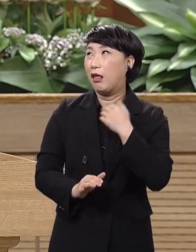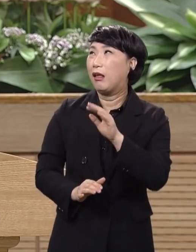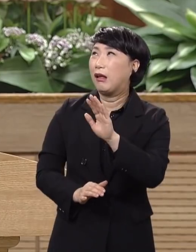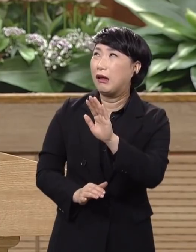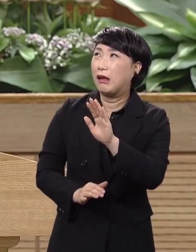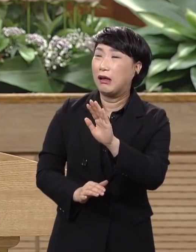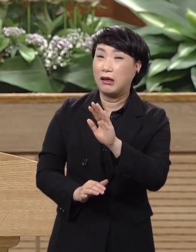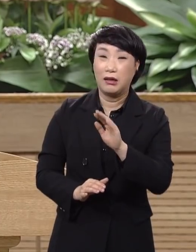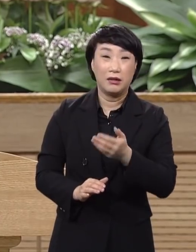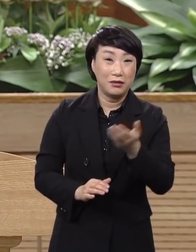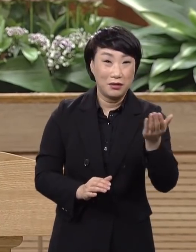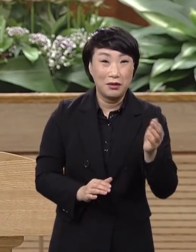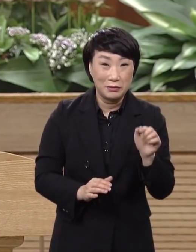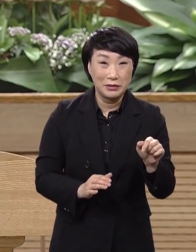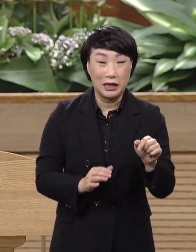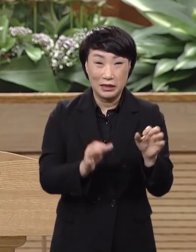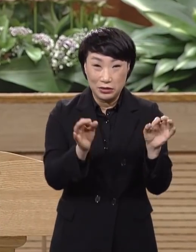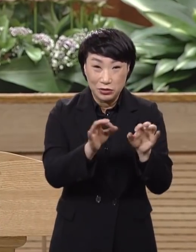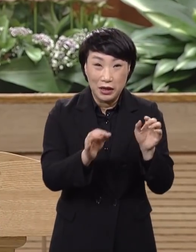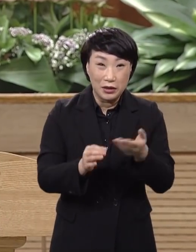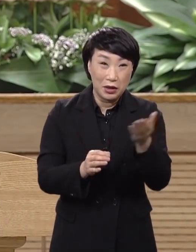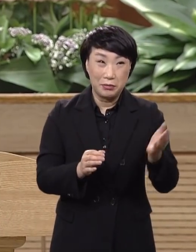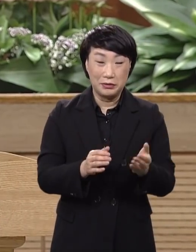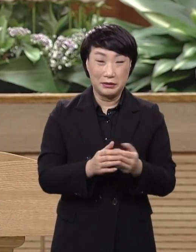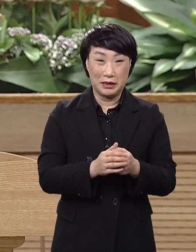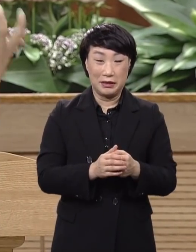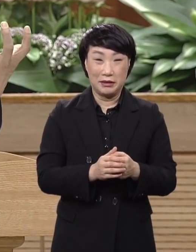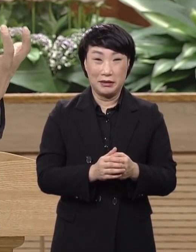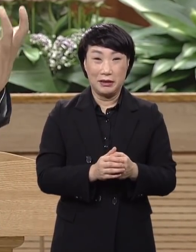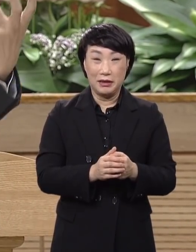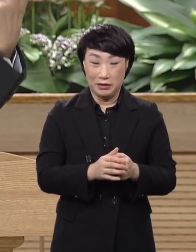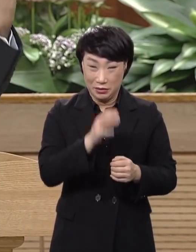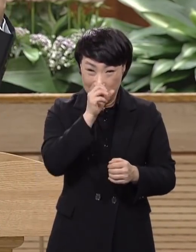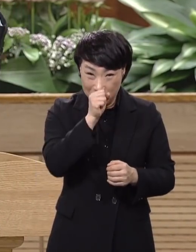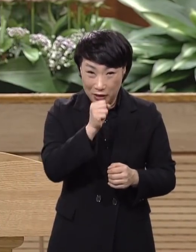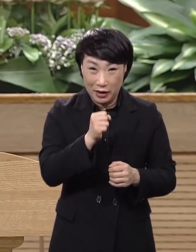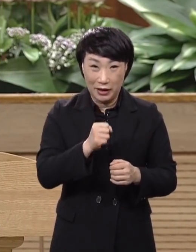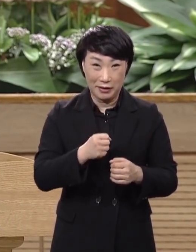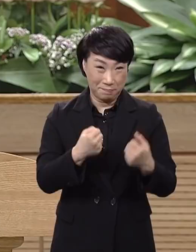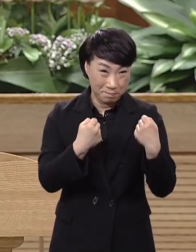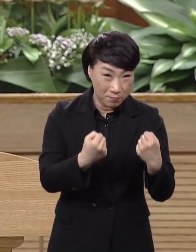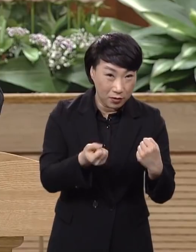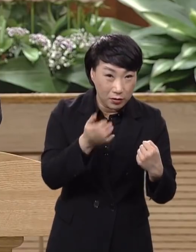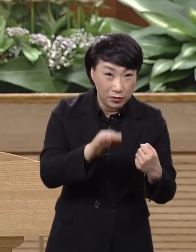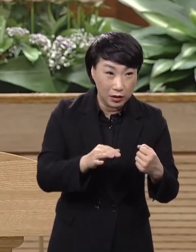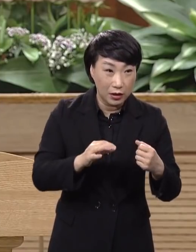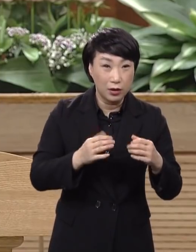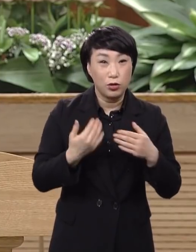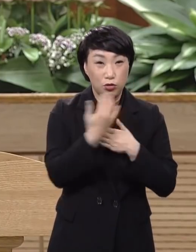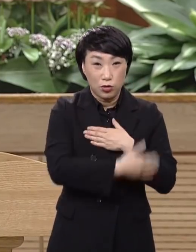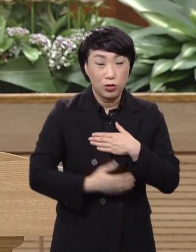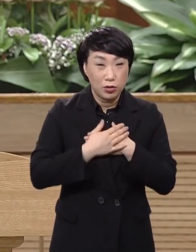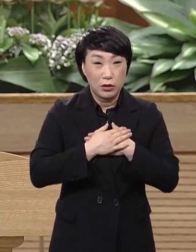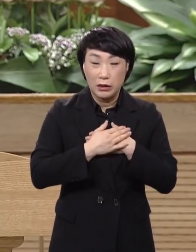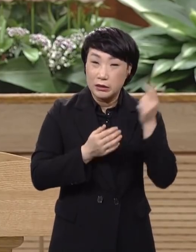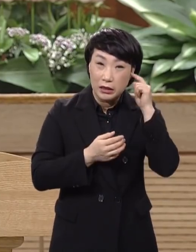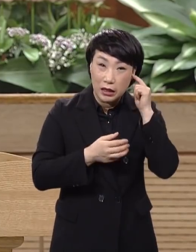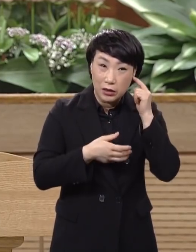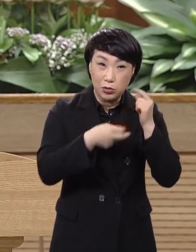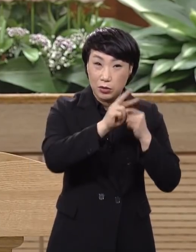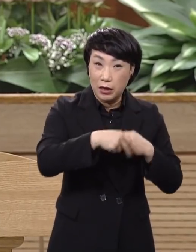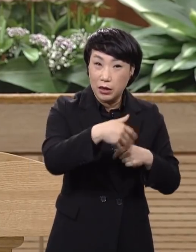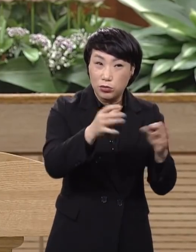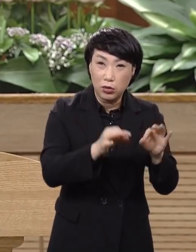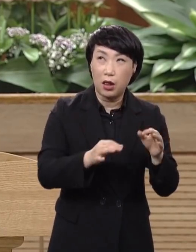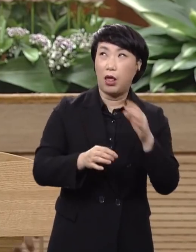못하겠다 하고 어느 순간은 의기양양했으나 육으로 돌아오는 순간 안 되겠다